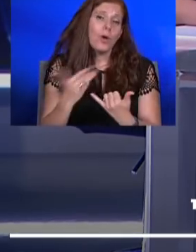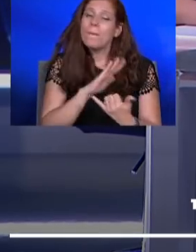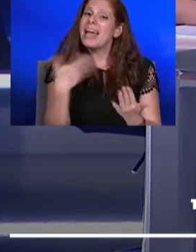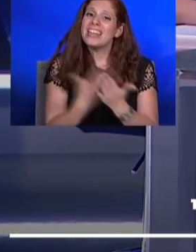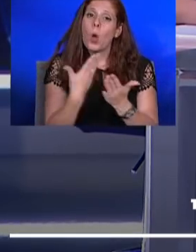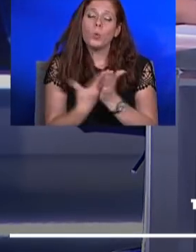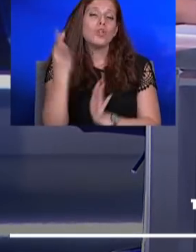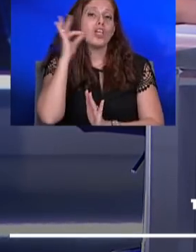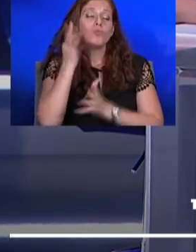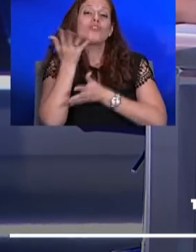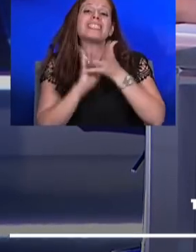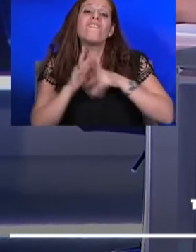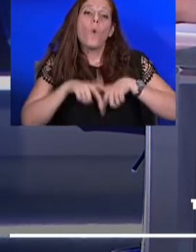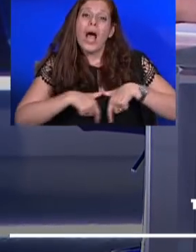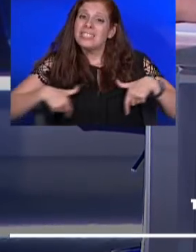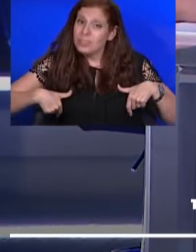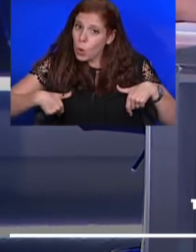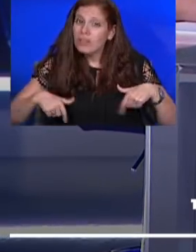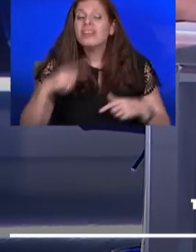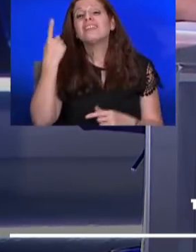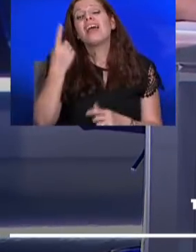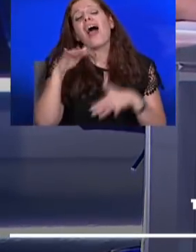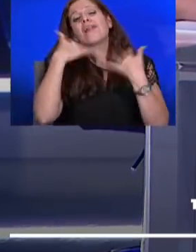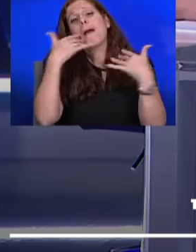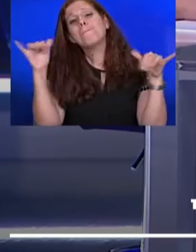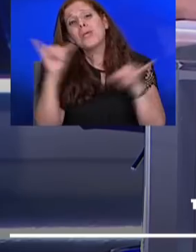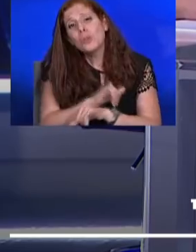אחד המיתוסים הגדולים. מה